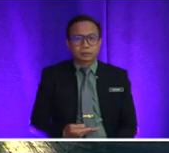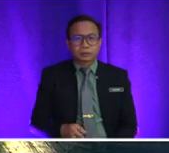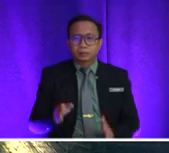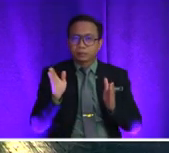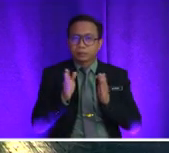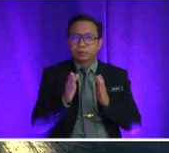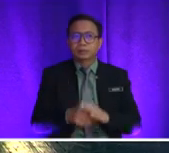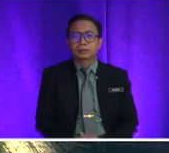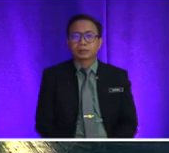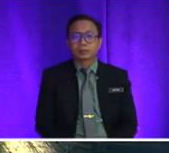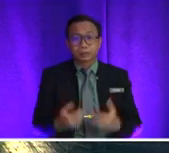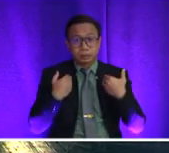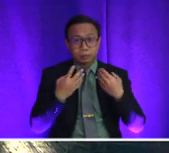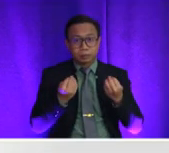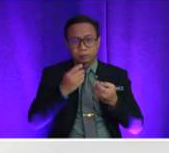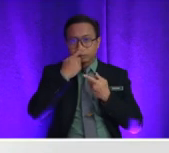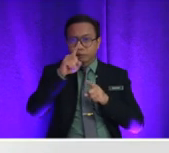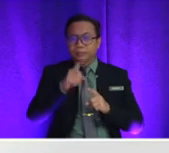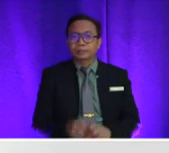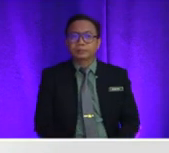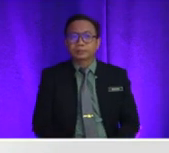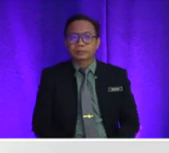pipe Nah ada yang